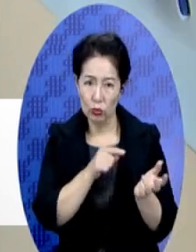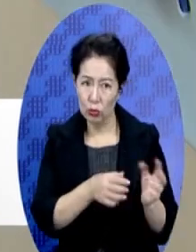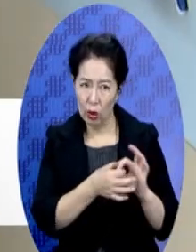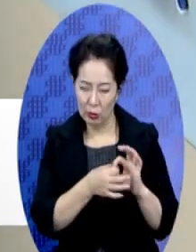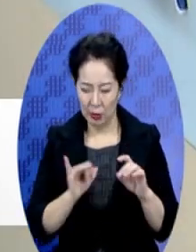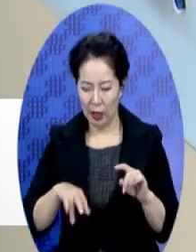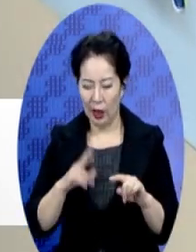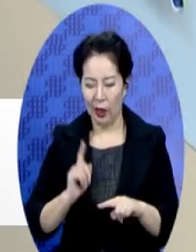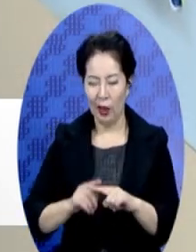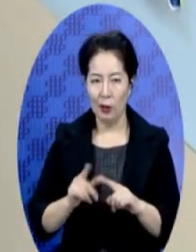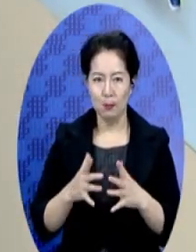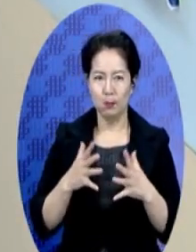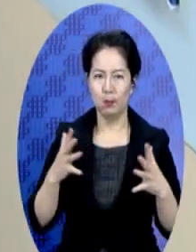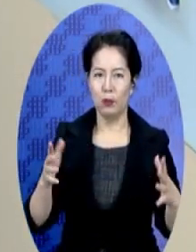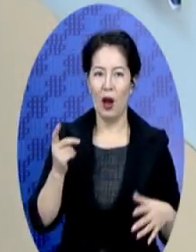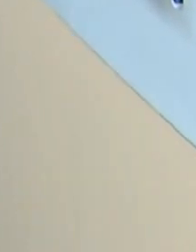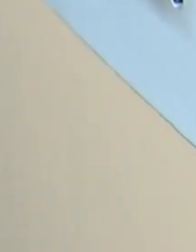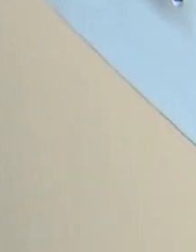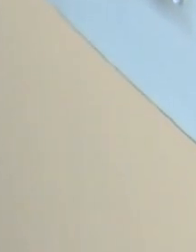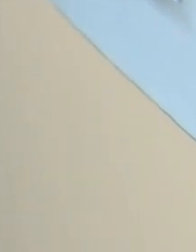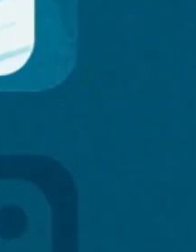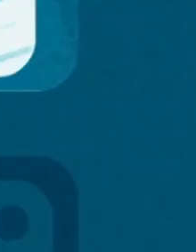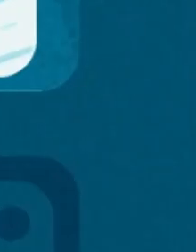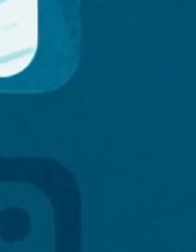доог нэмэгдүүлж байна.